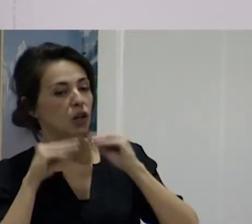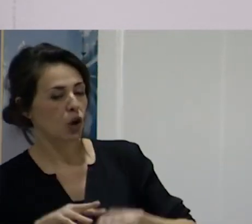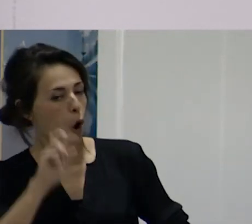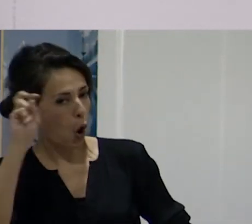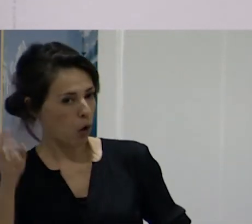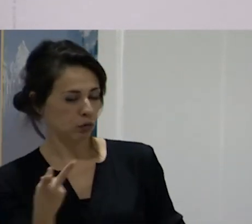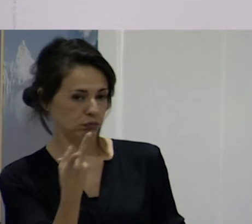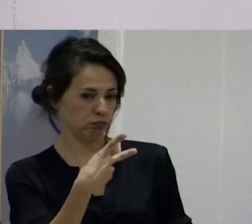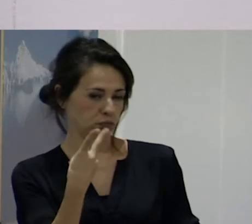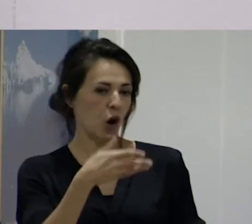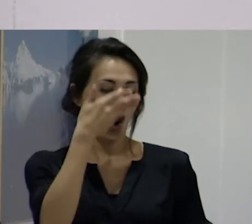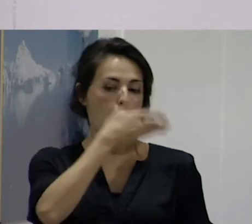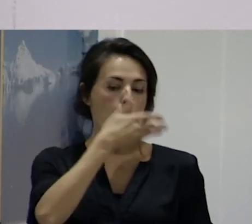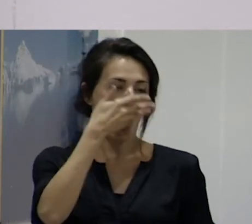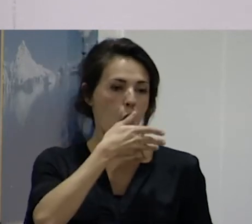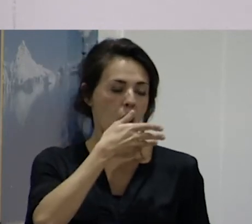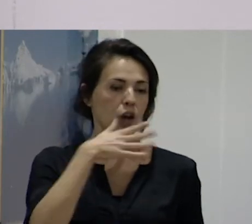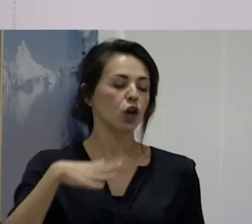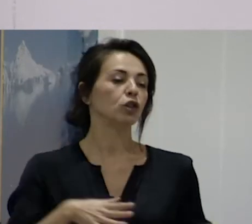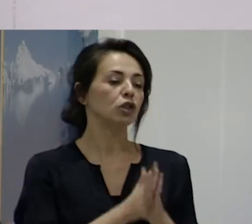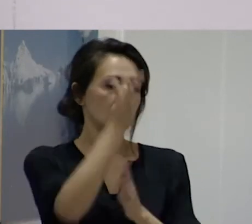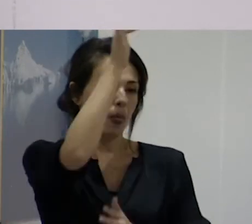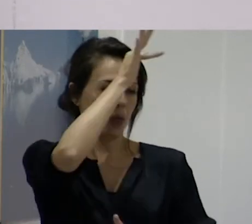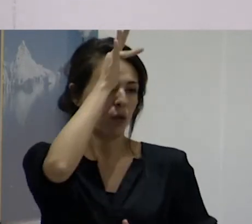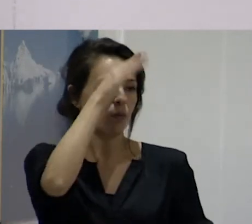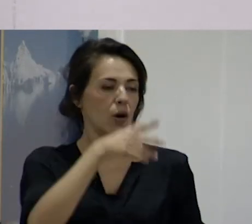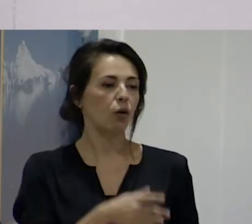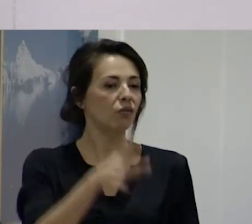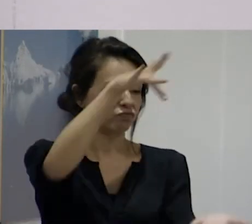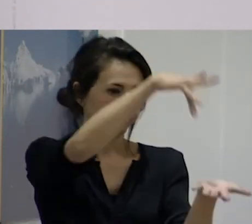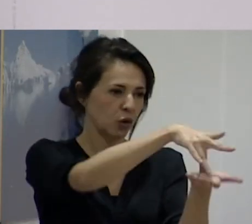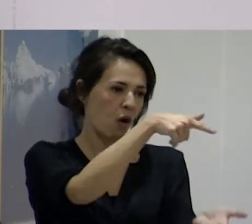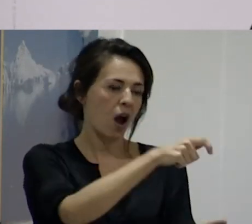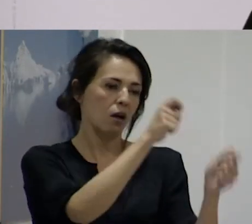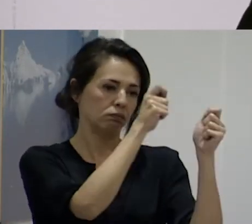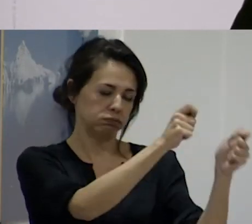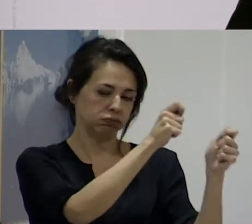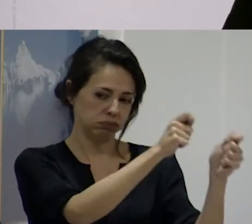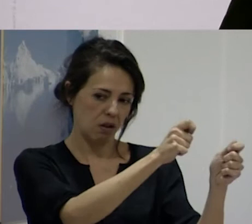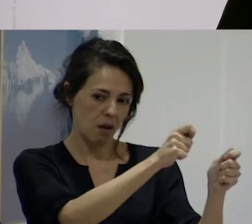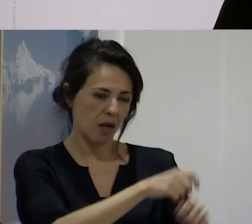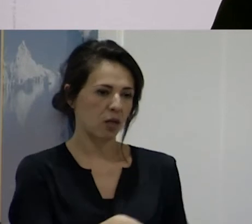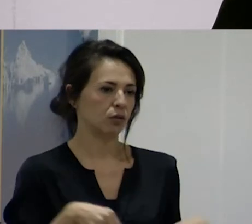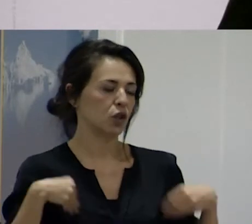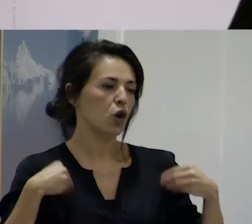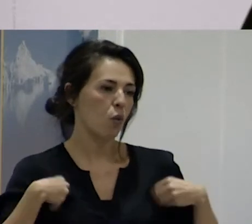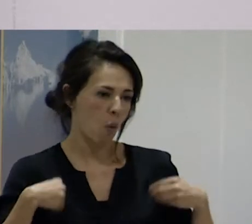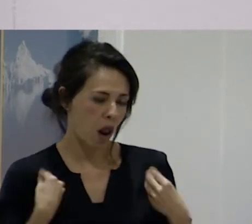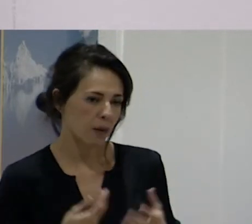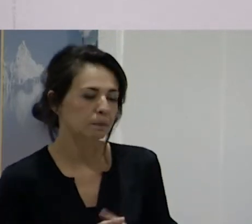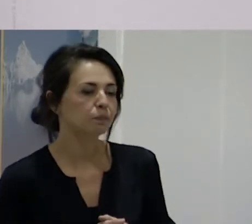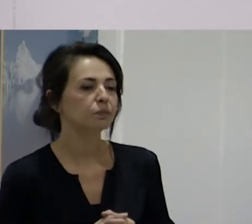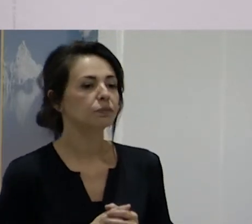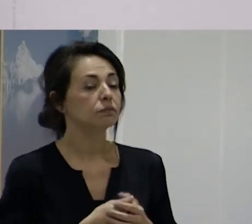claustre del Col·legi Santo Domingo, edifici de l'antiga Universitat d'Oriola des de 1610 a